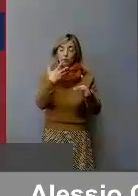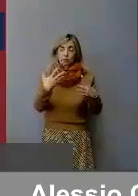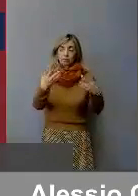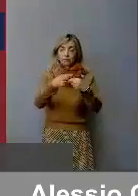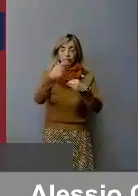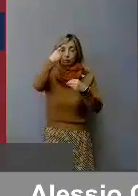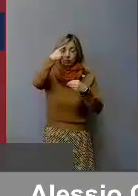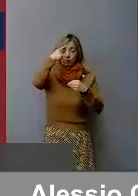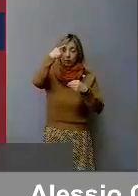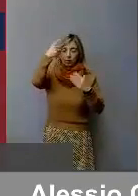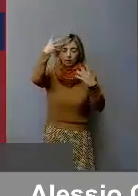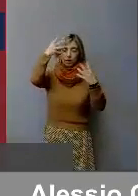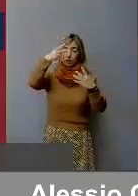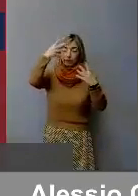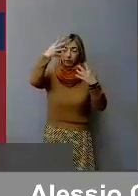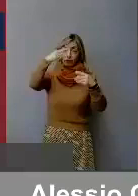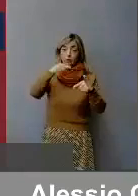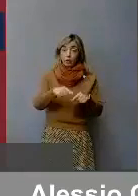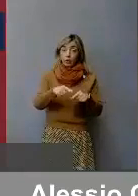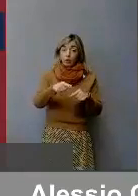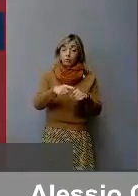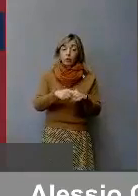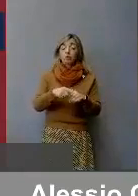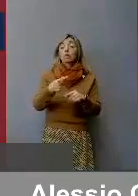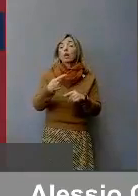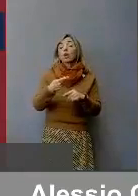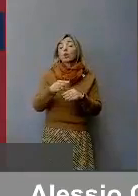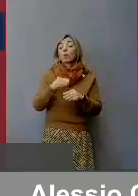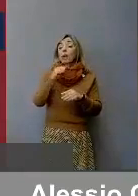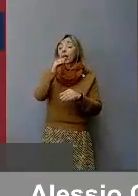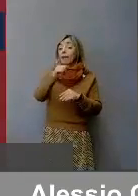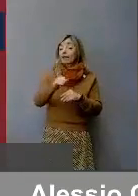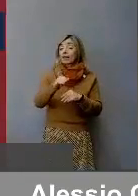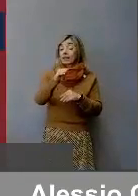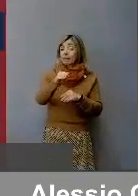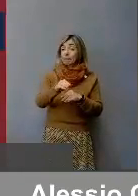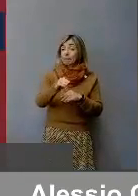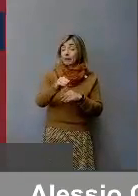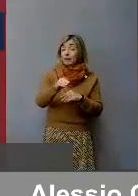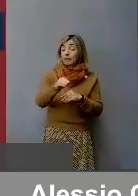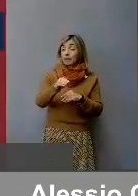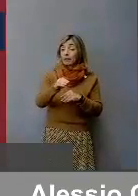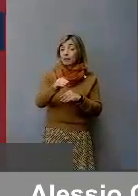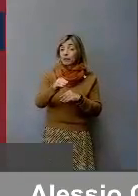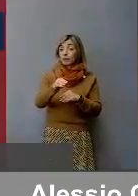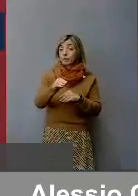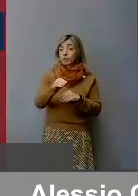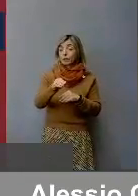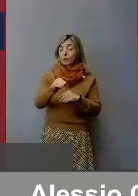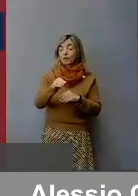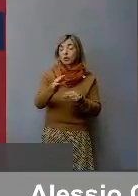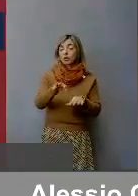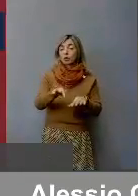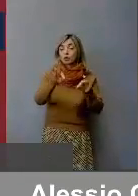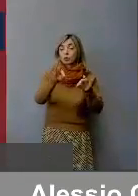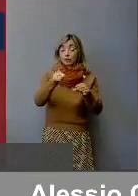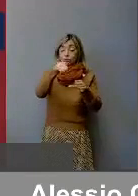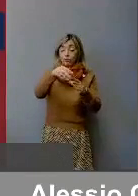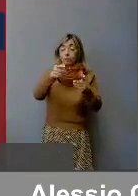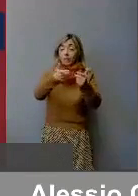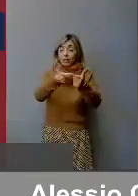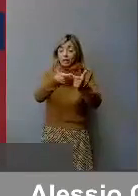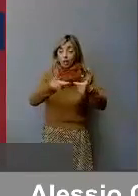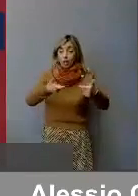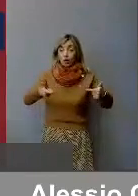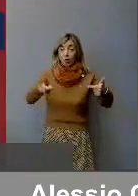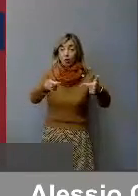delibera e la richiesta diciamo di sospensiva e non ha in una commissione dove magari si richiede di